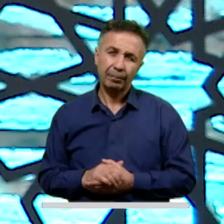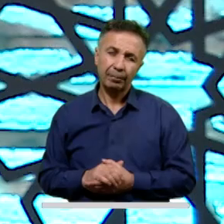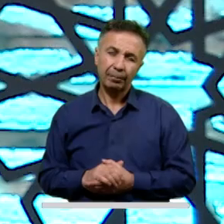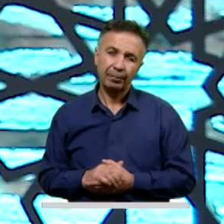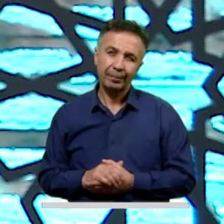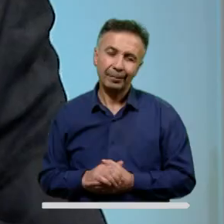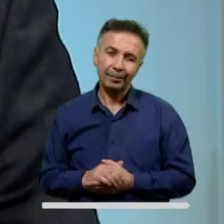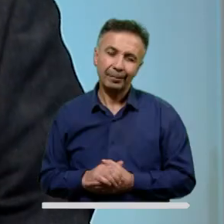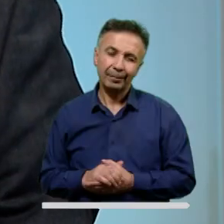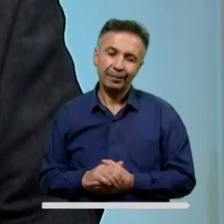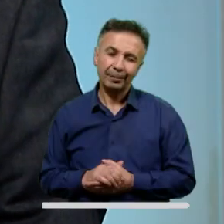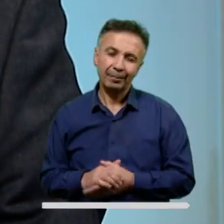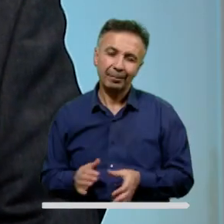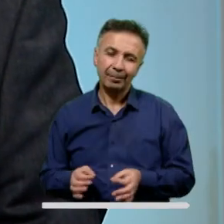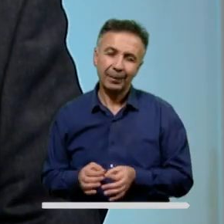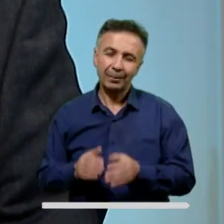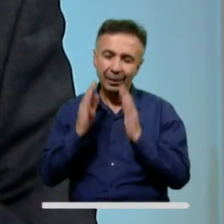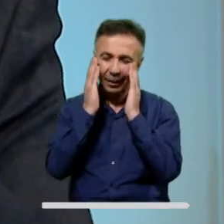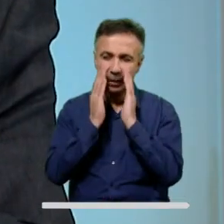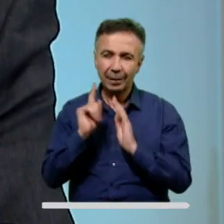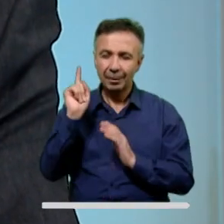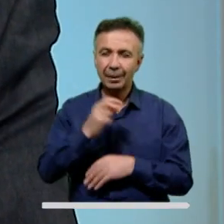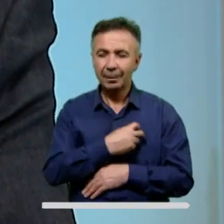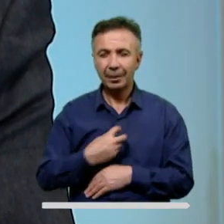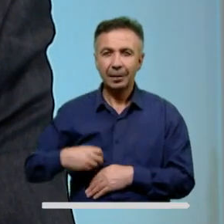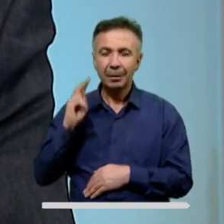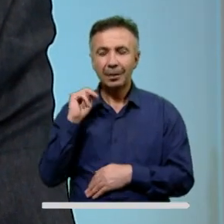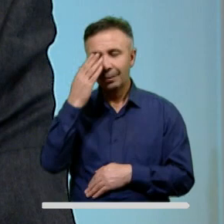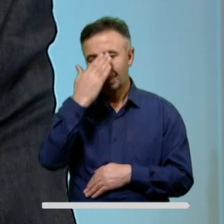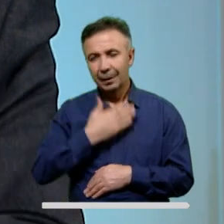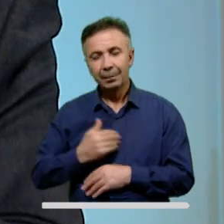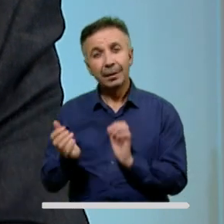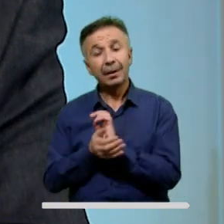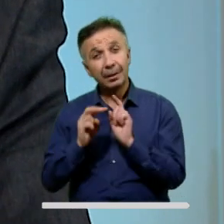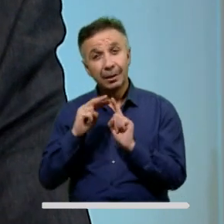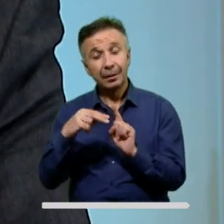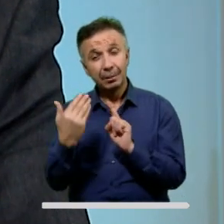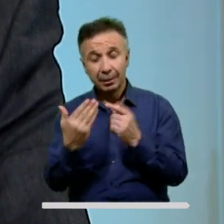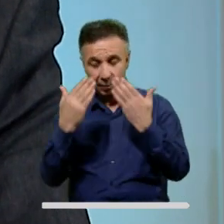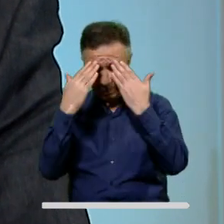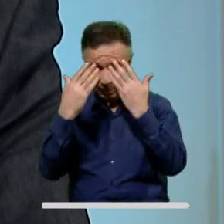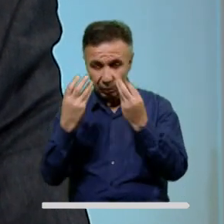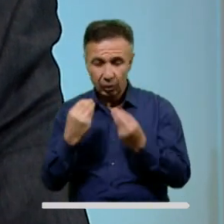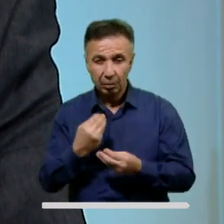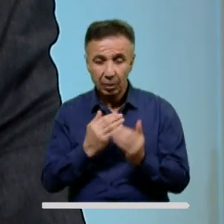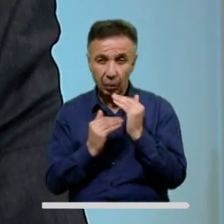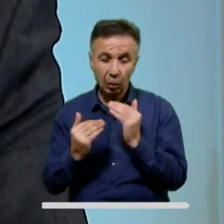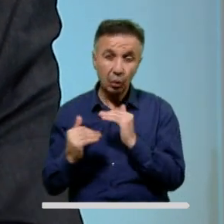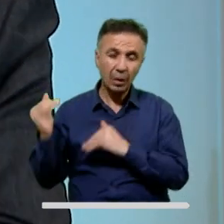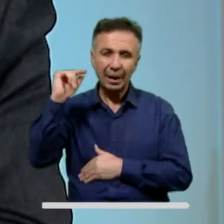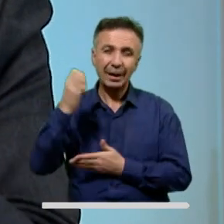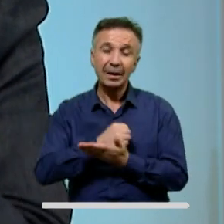mi? Evet, bismillah, elhamdülillah, ve salatu ve selamu ala Resulillah. Cenab-ı Hak şifalar ihsan